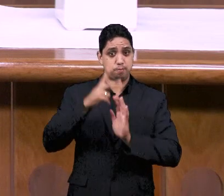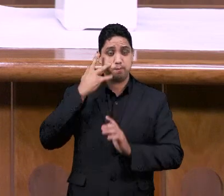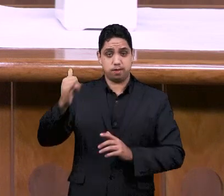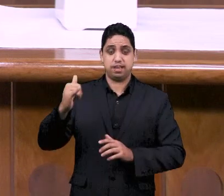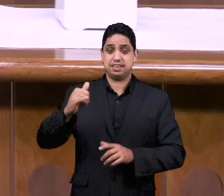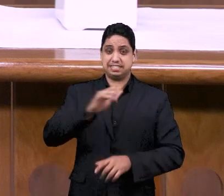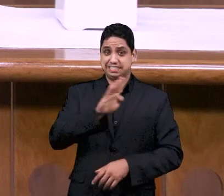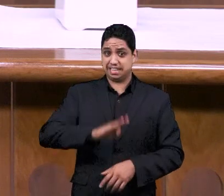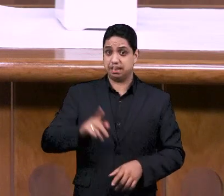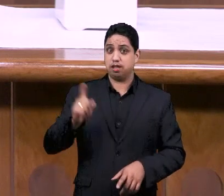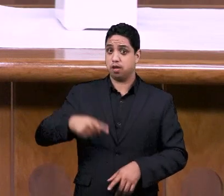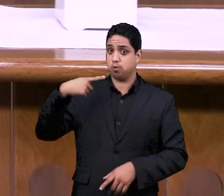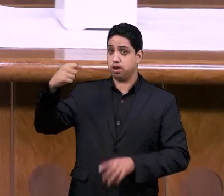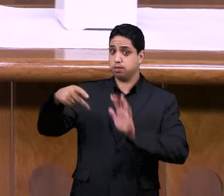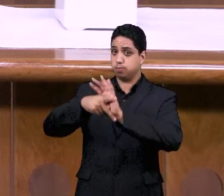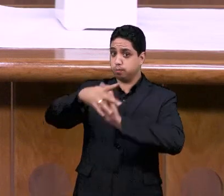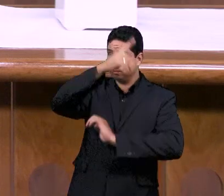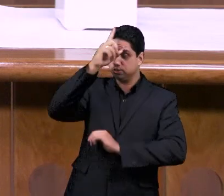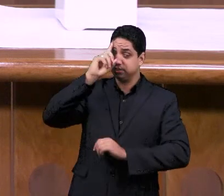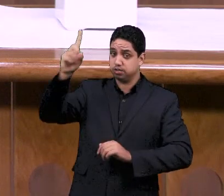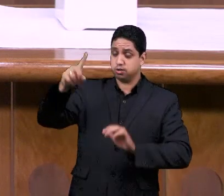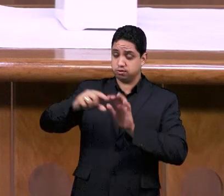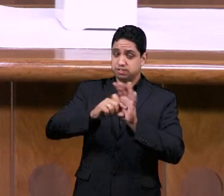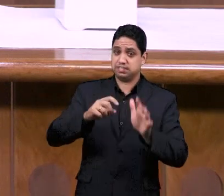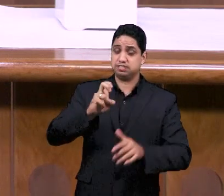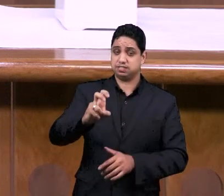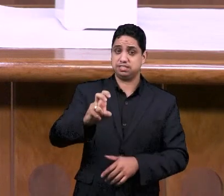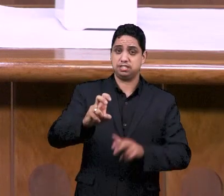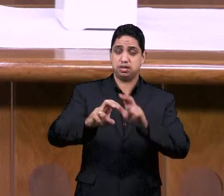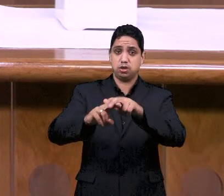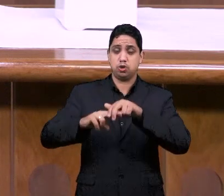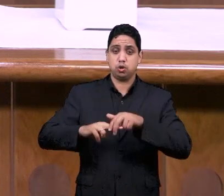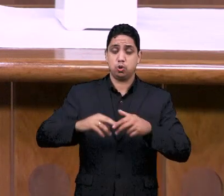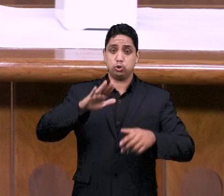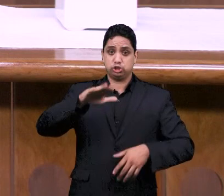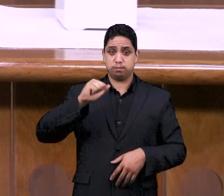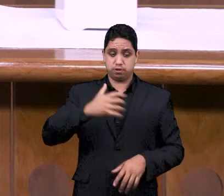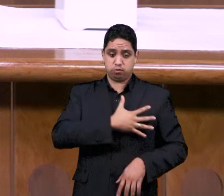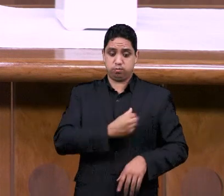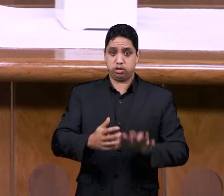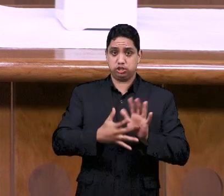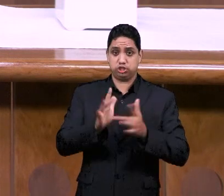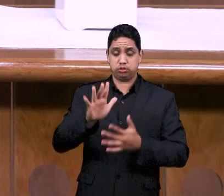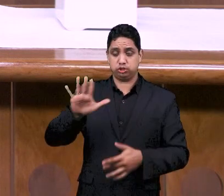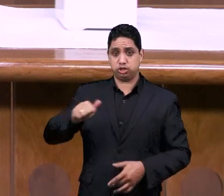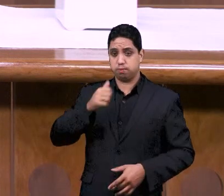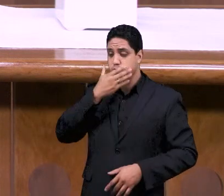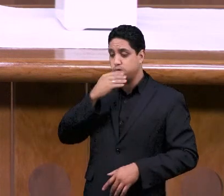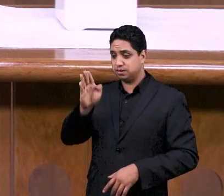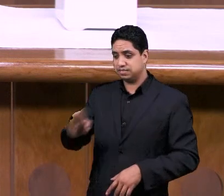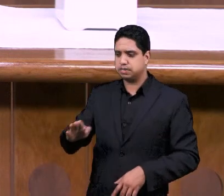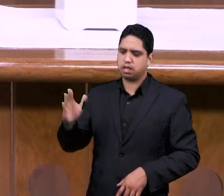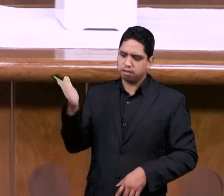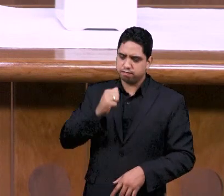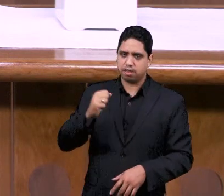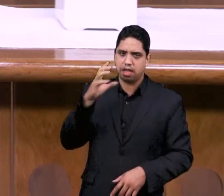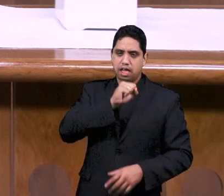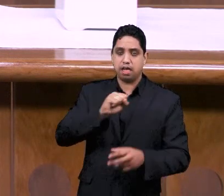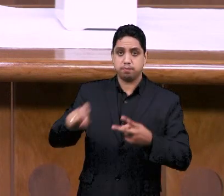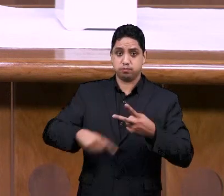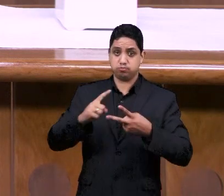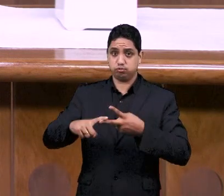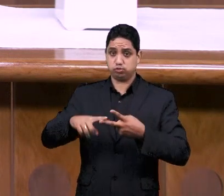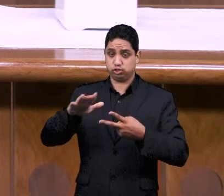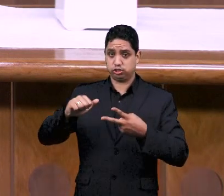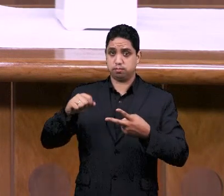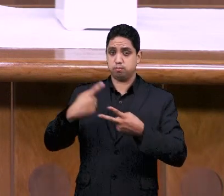du Père. Zachée est un élu de Dieu, verset 5. L'appel du Fils, Jésus appelle Zachée, disant, Zachée, descends